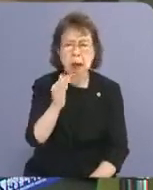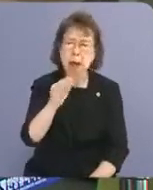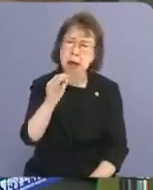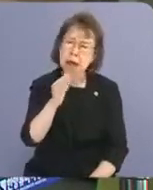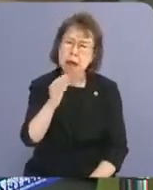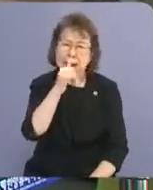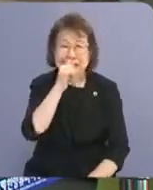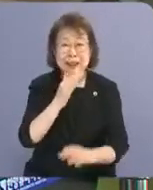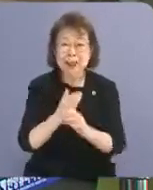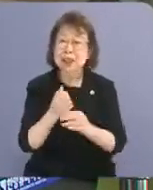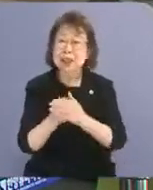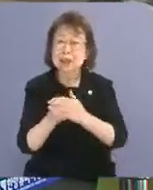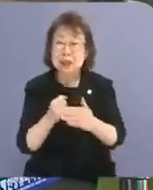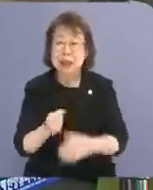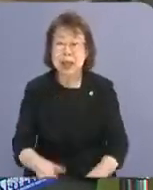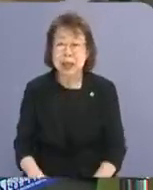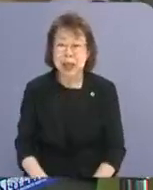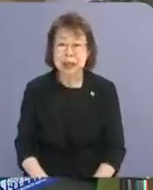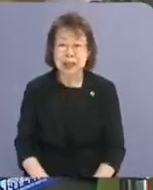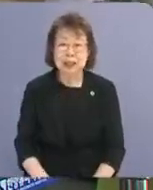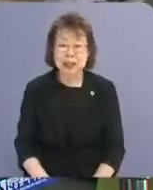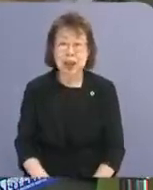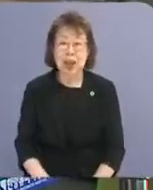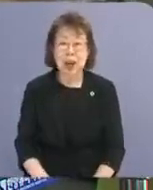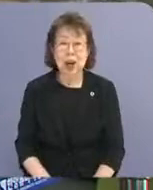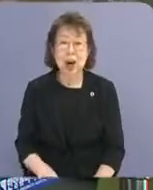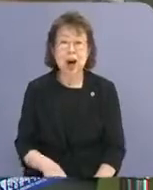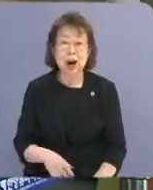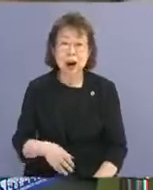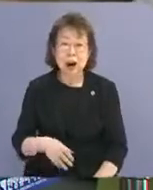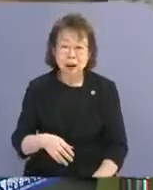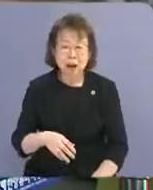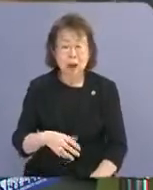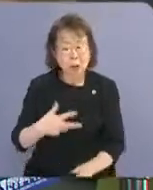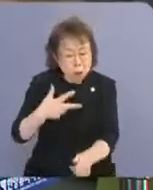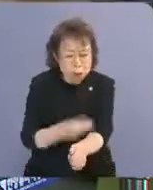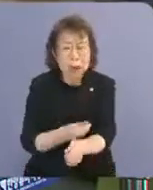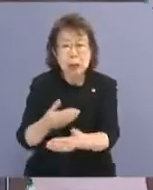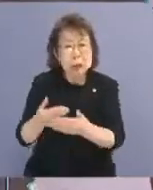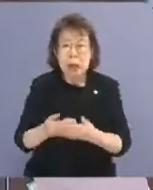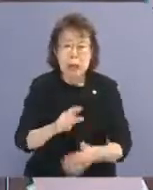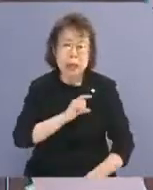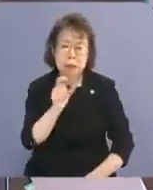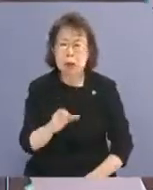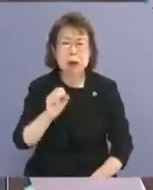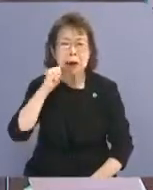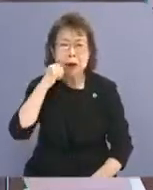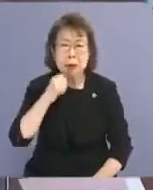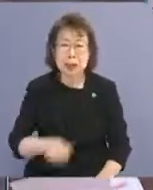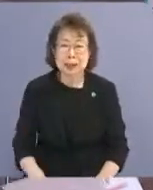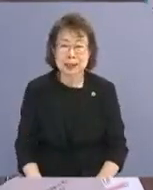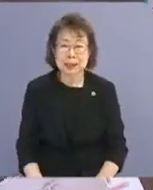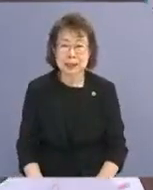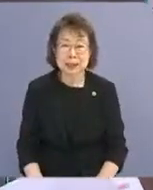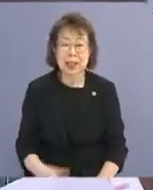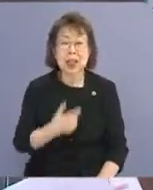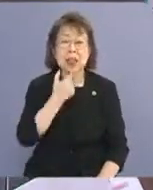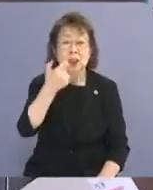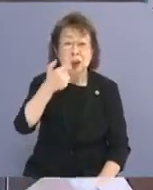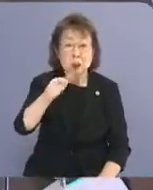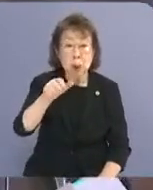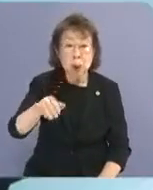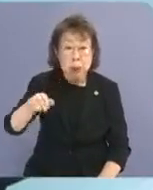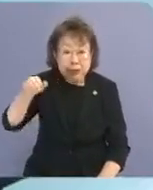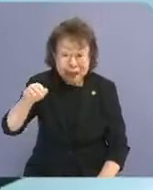어 영단어로 노 10월을 올리기가 좀 어려운 있습니다 게다가 현재 만 65세에서